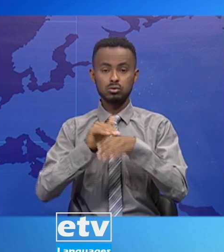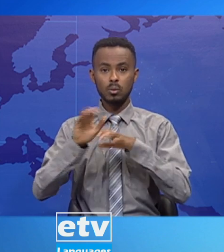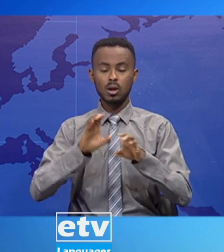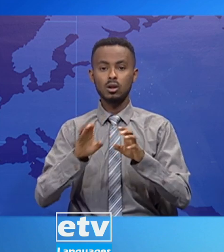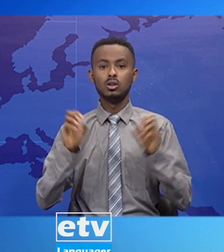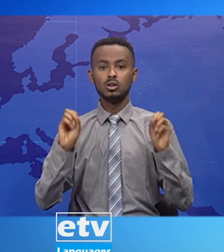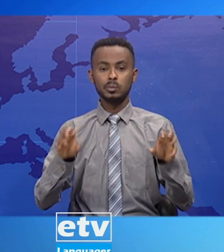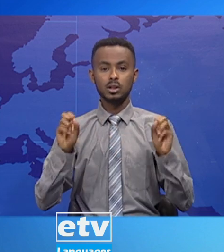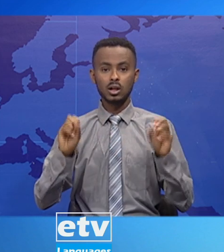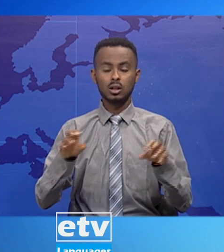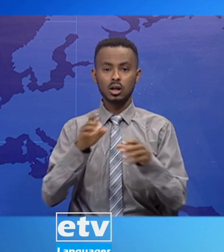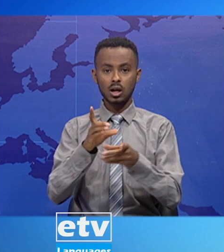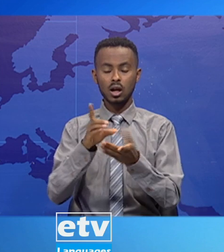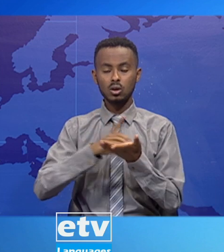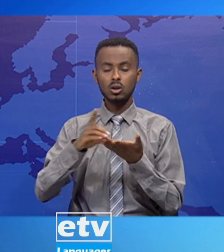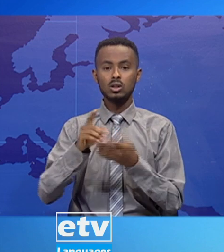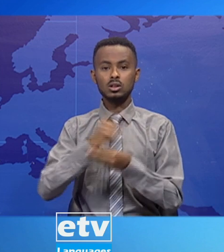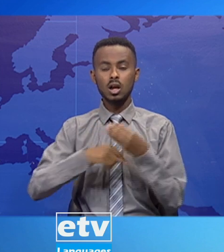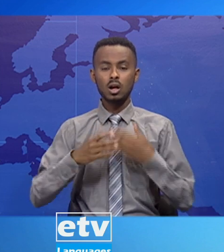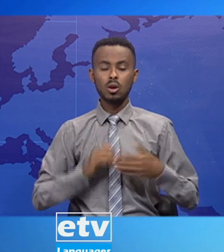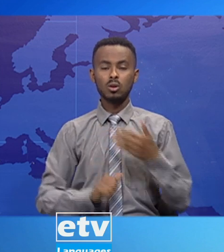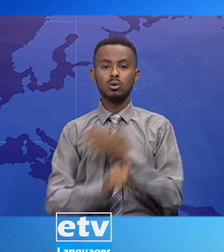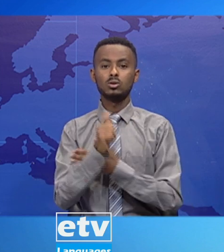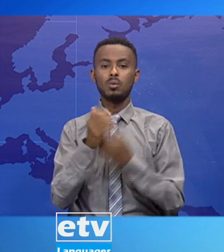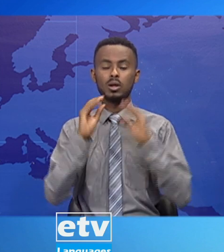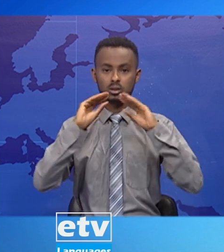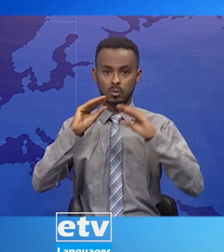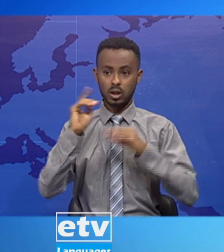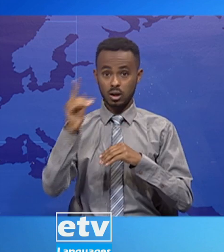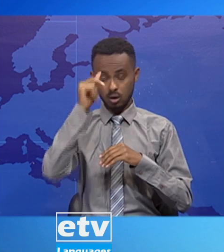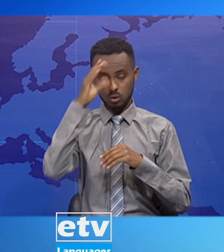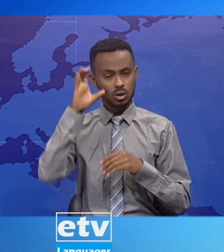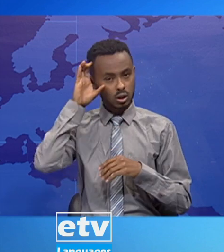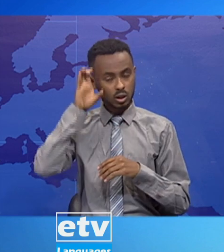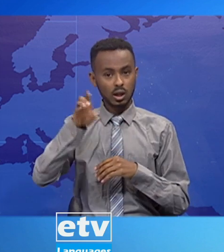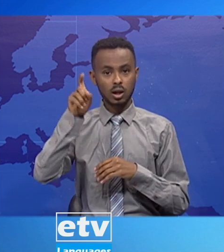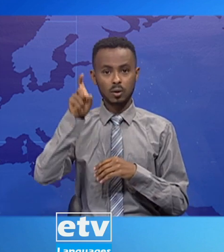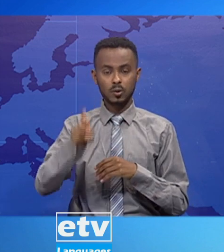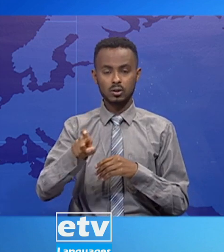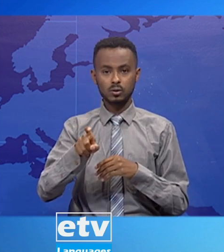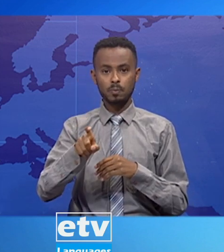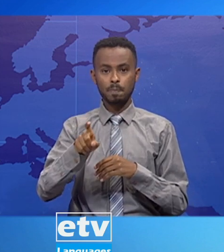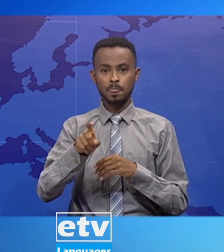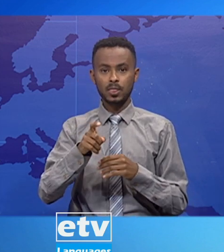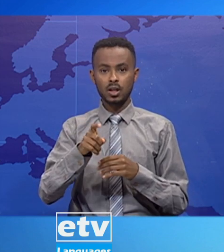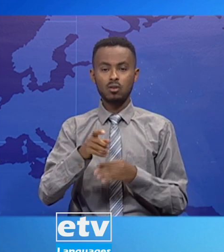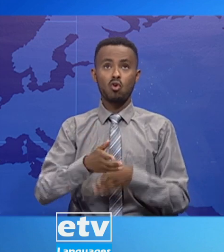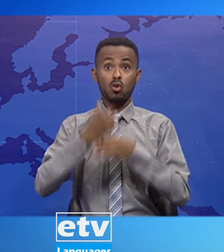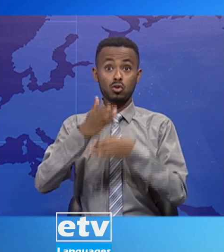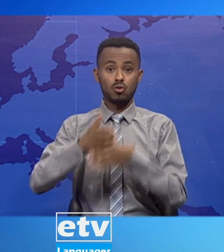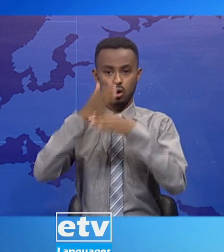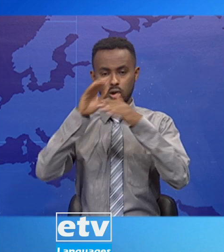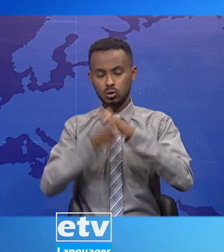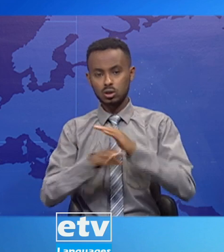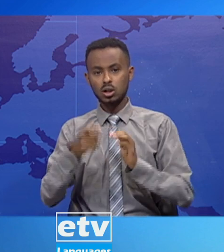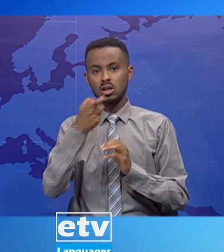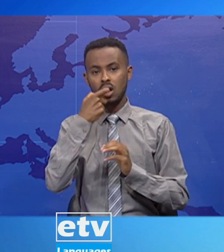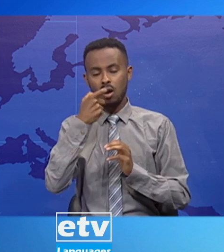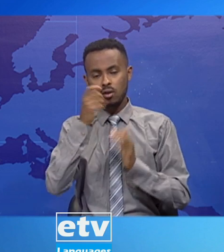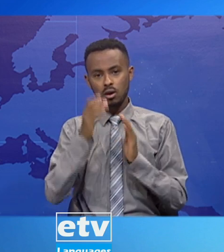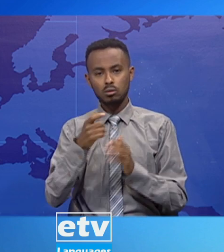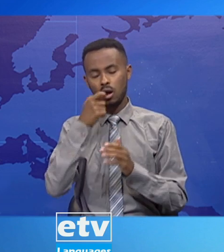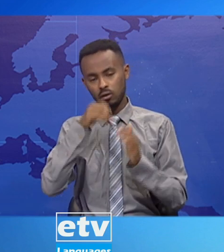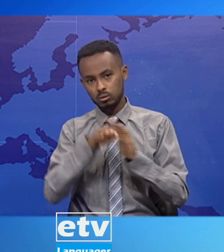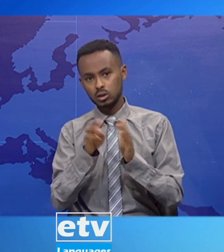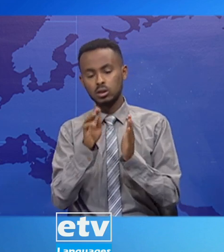ስፒከር ተከራይተው ስለ አካል ጉዳተኞች የማስተማር እያንዳንዱ ሰው ግዴታ አለበት ፎቆች ፎቃቸው ስር ካፌዎች ካፌያቸው ስር